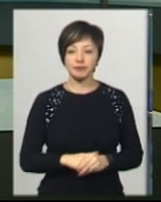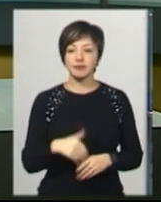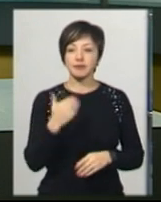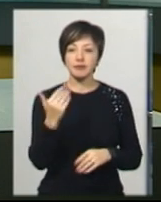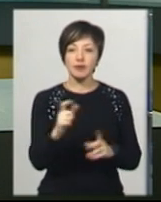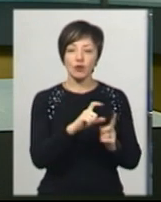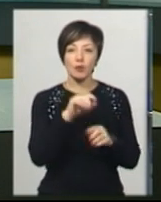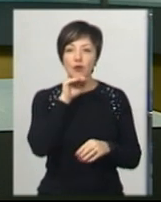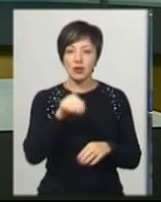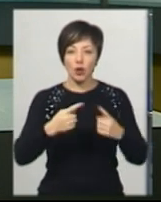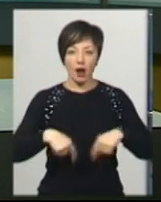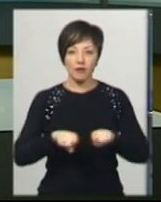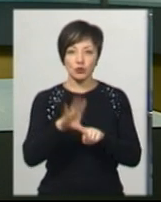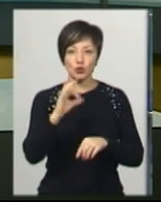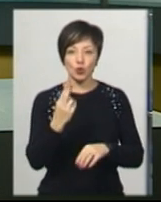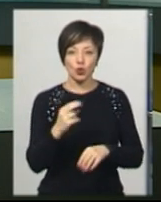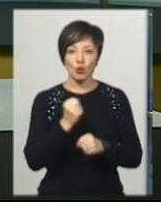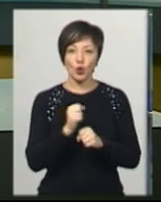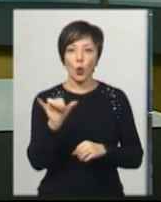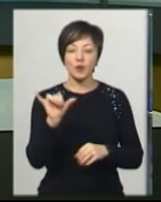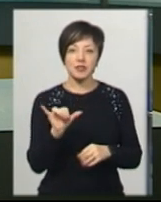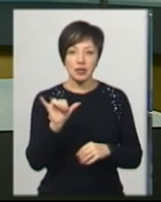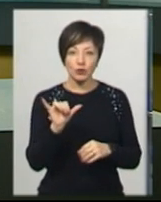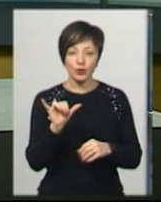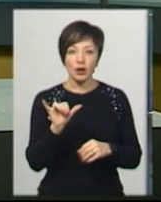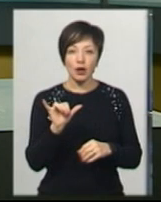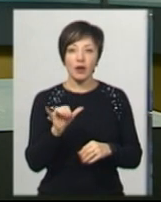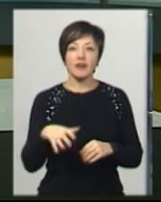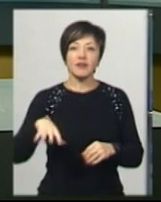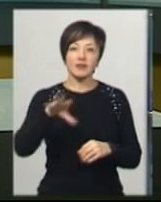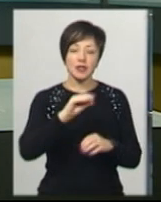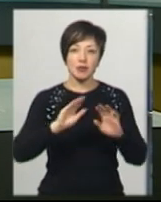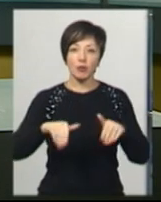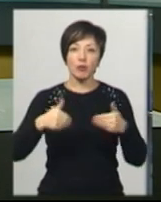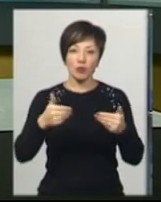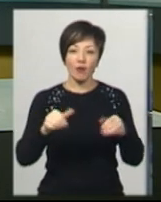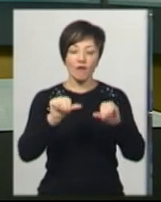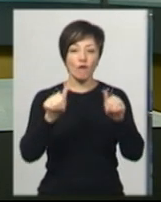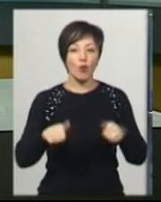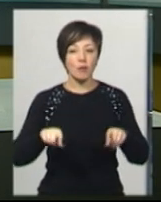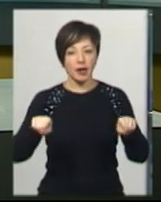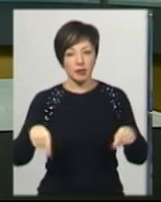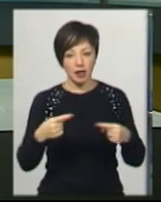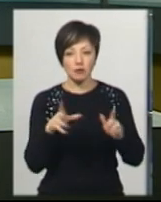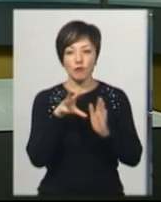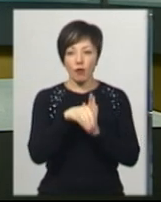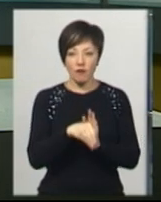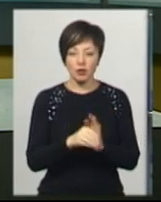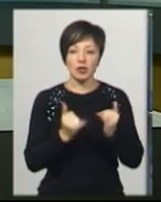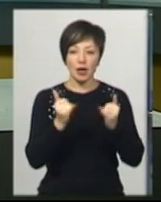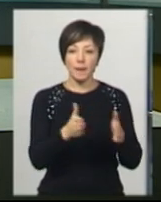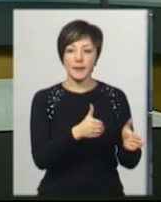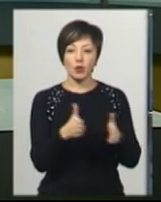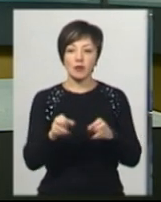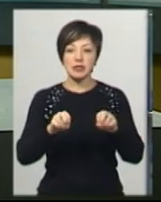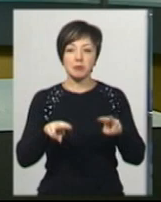словами професора кафедри соціальної роботи університету Юрія Бриндікова, усі запропоновані форми реабілітації впроваджуватимуть для